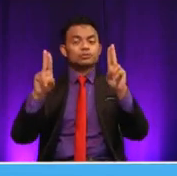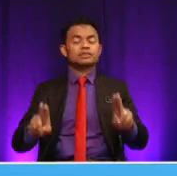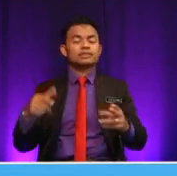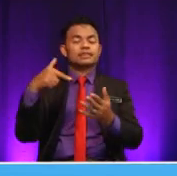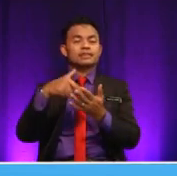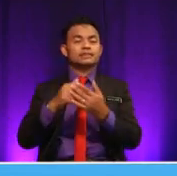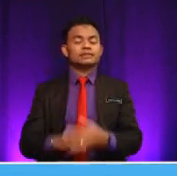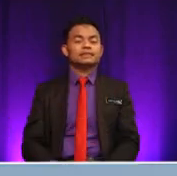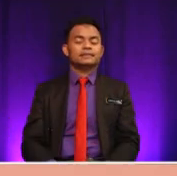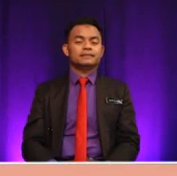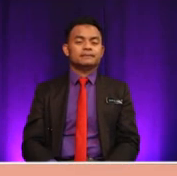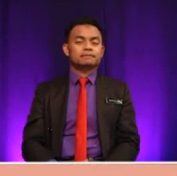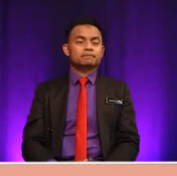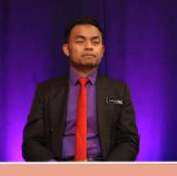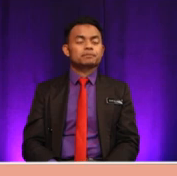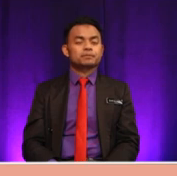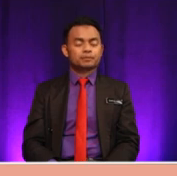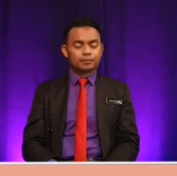untuk mengenang